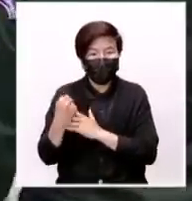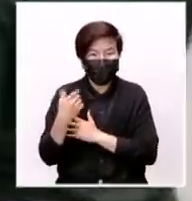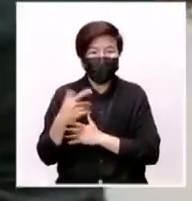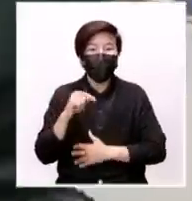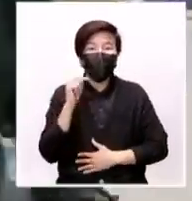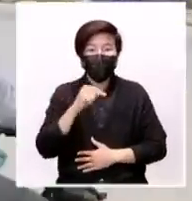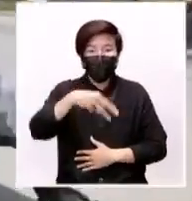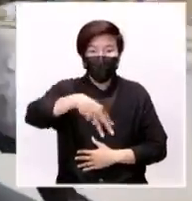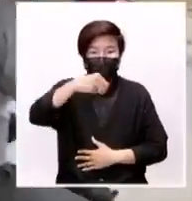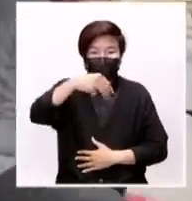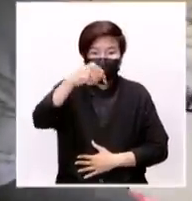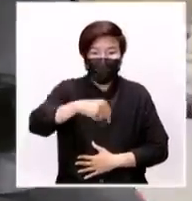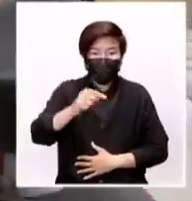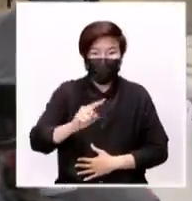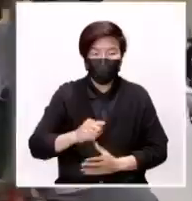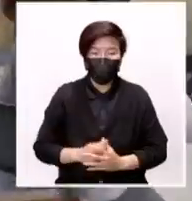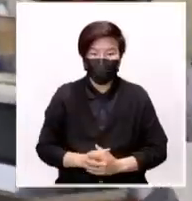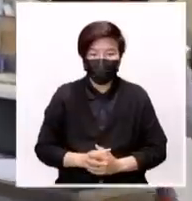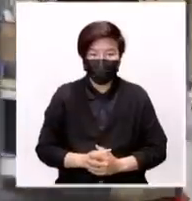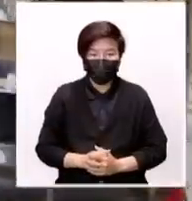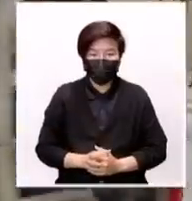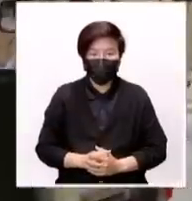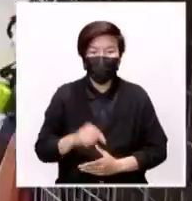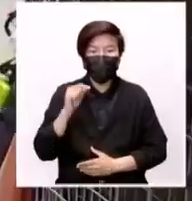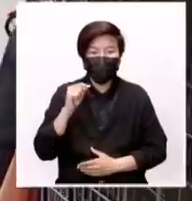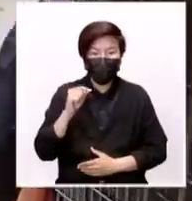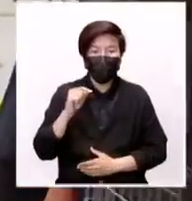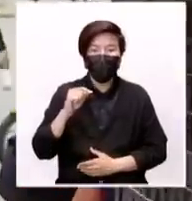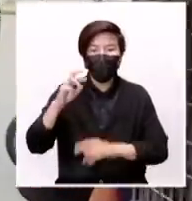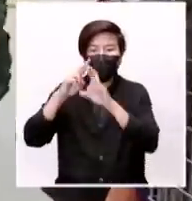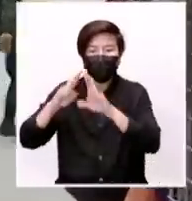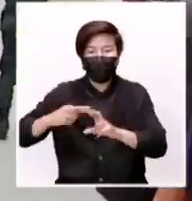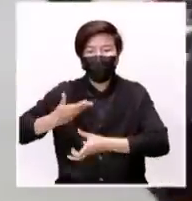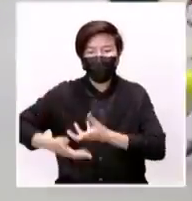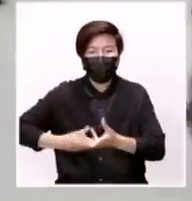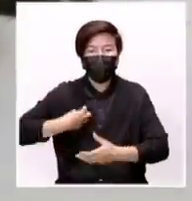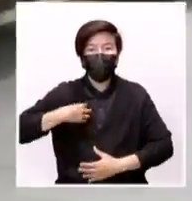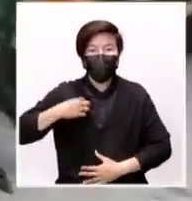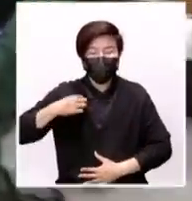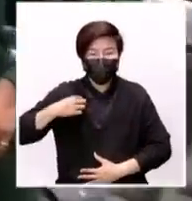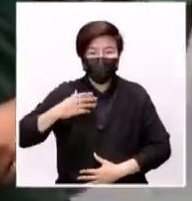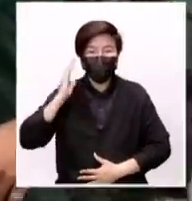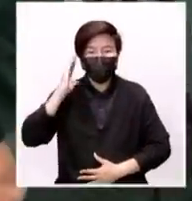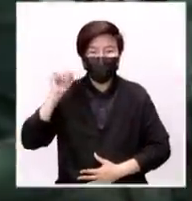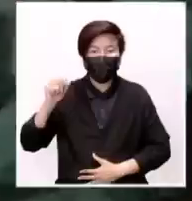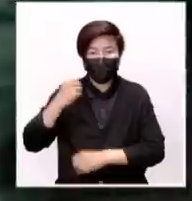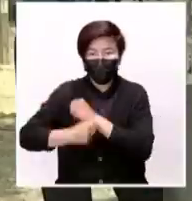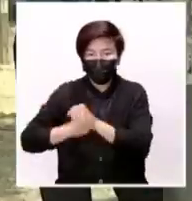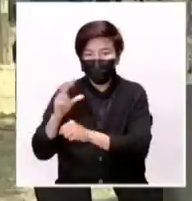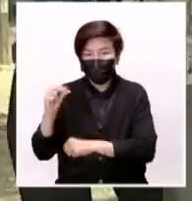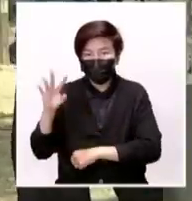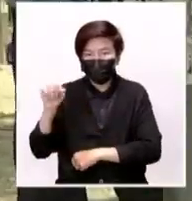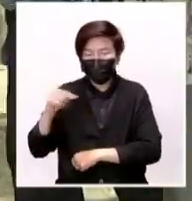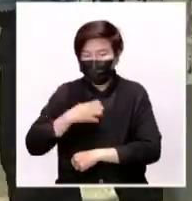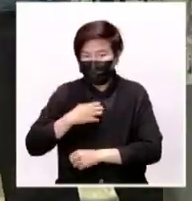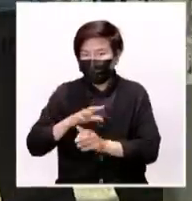บาลกรุงพนมเปญ นะคะมีการตั้งข้อหาพ่อค้าเสื้อผ้าวัย34ปีคนนึงข้อหาจงใจแพร่เชื้อไวรัสโคโรน